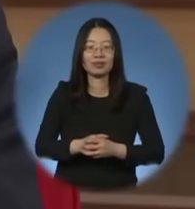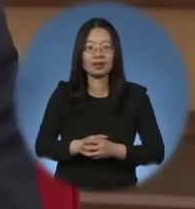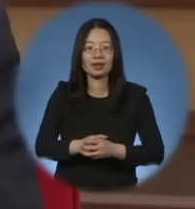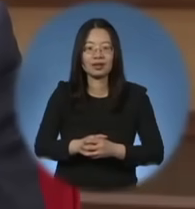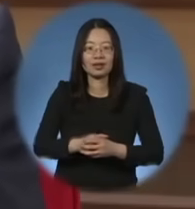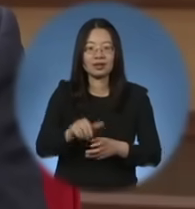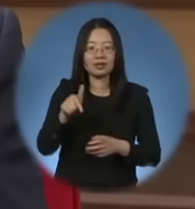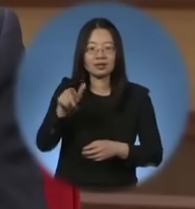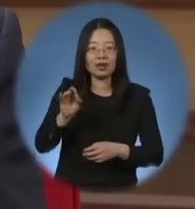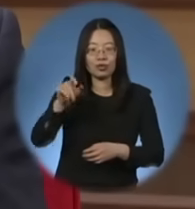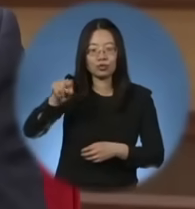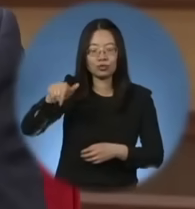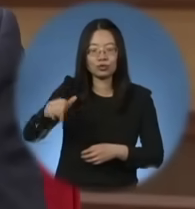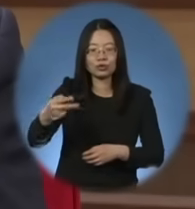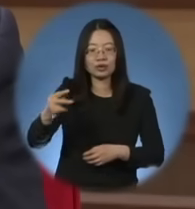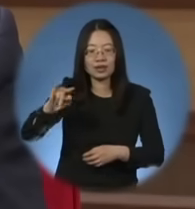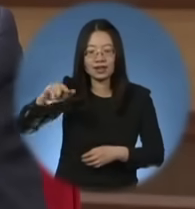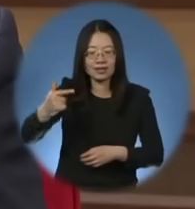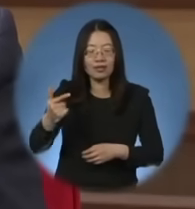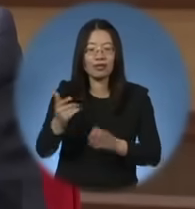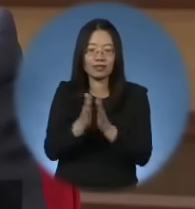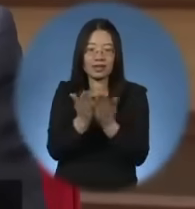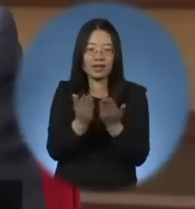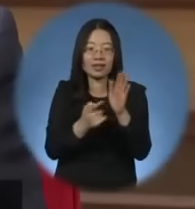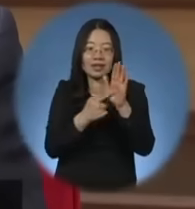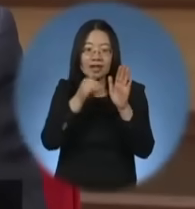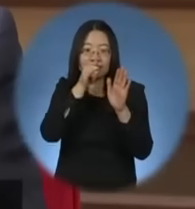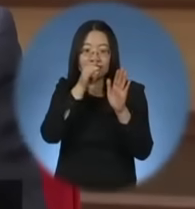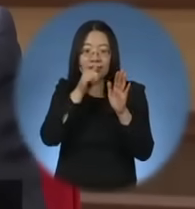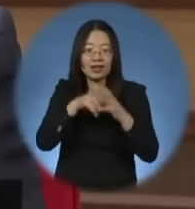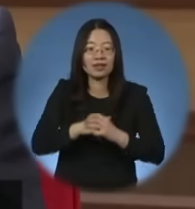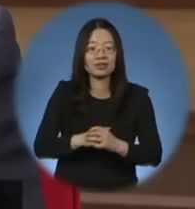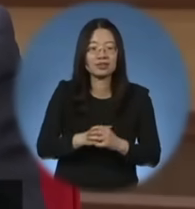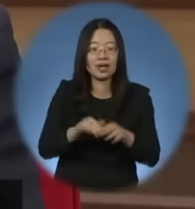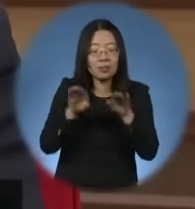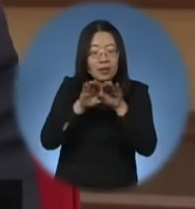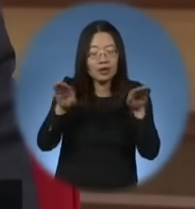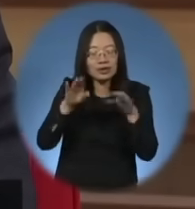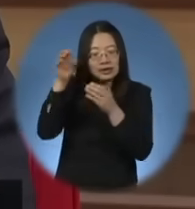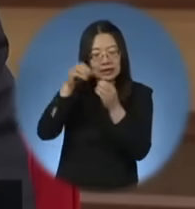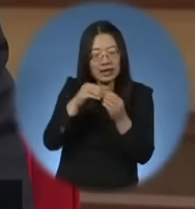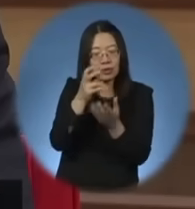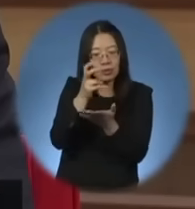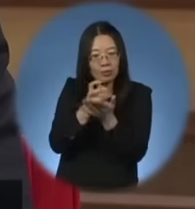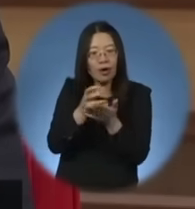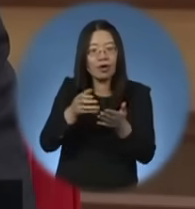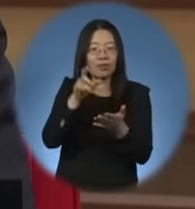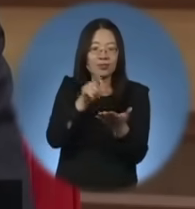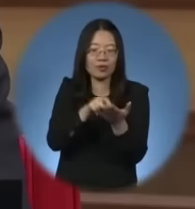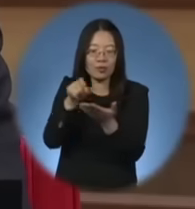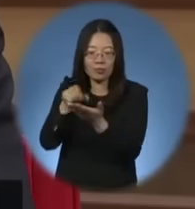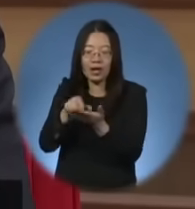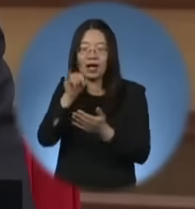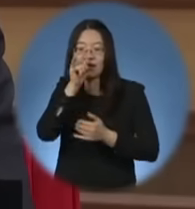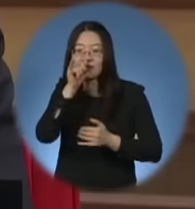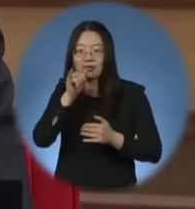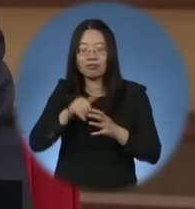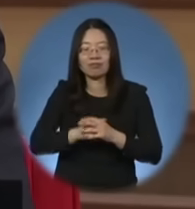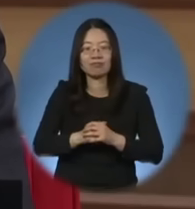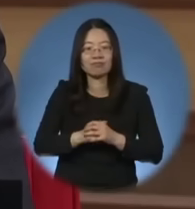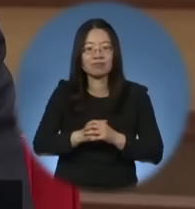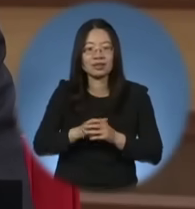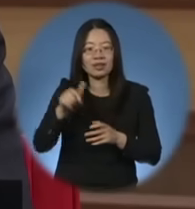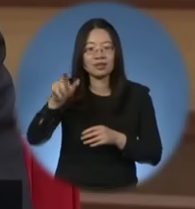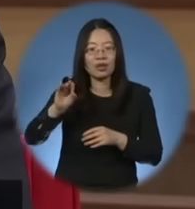경국 대전에 나와요 어 경국 대제는 평등 상속을 세웠습니다네 근데